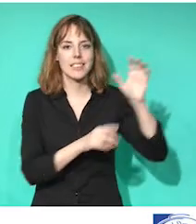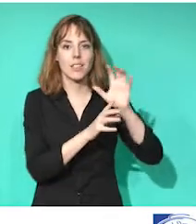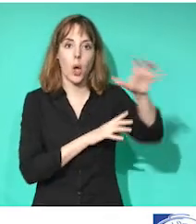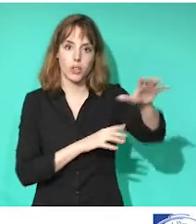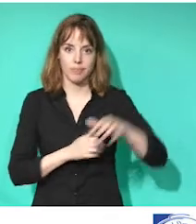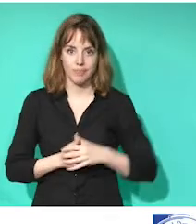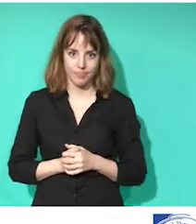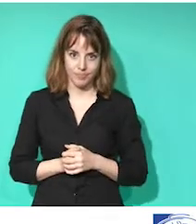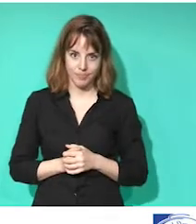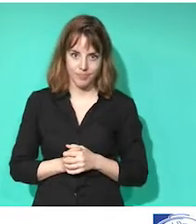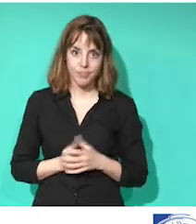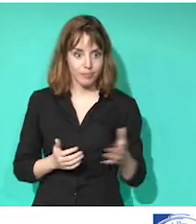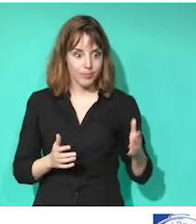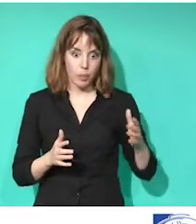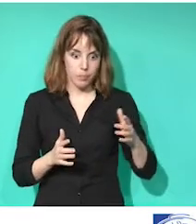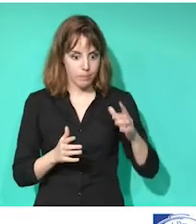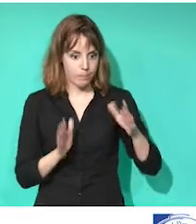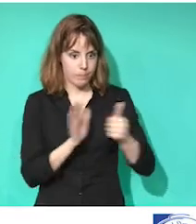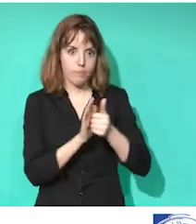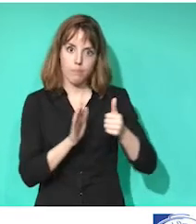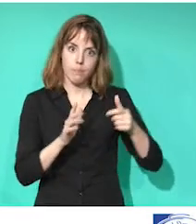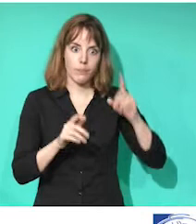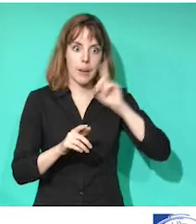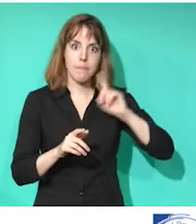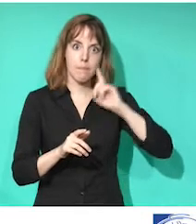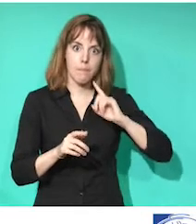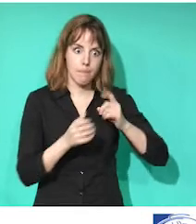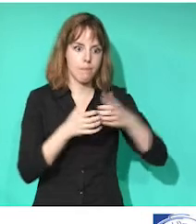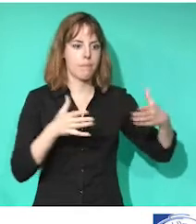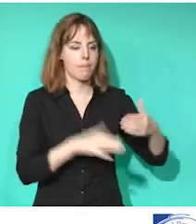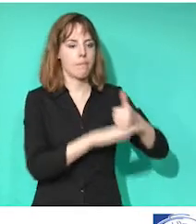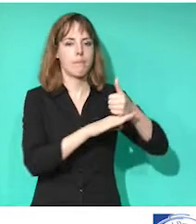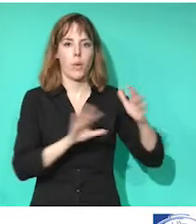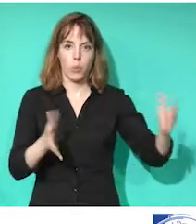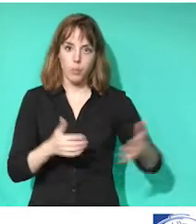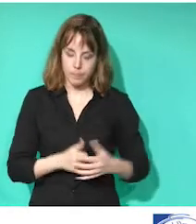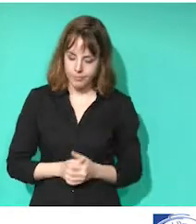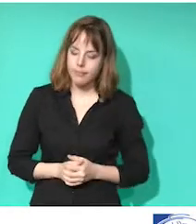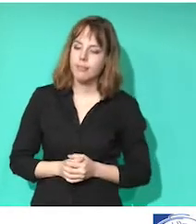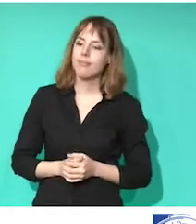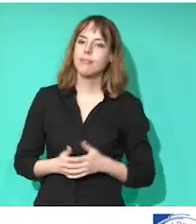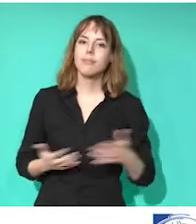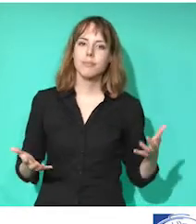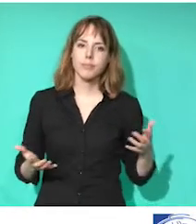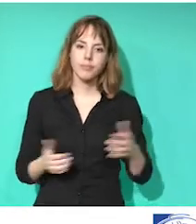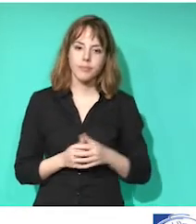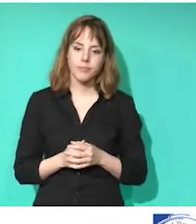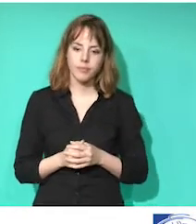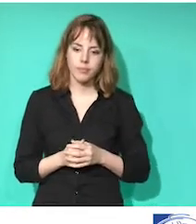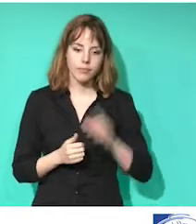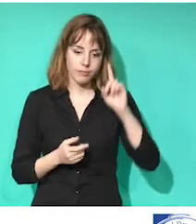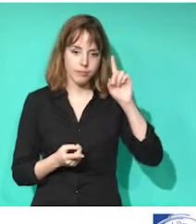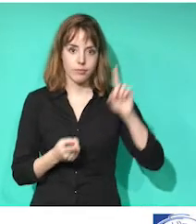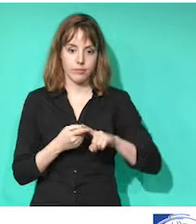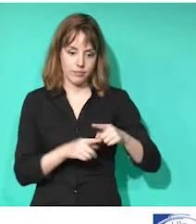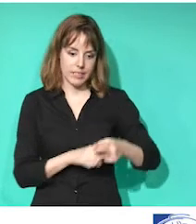donner plus de place aux femmes. Racontez-nous. Tout à fait. Alors, pour recontextualiser un petit peu, ce projet, il entre dans le cadre du plan de féminisation qui est porté